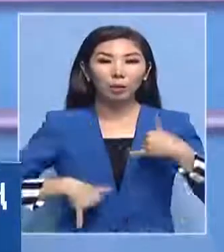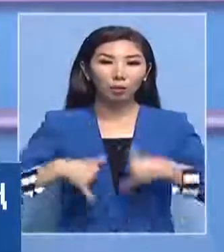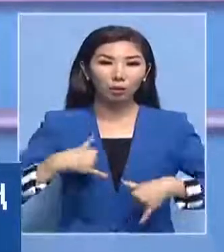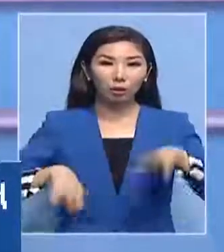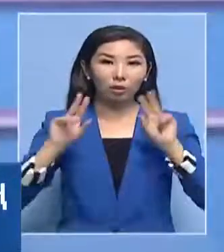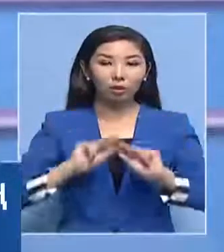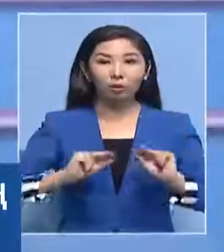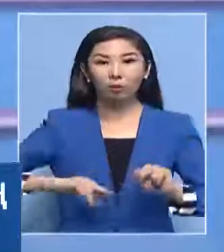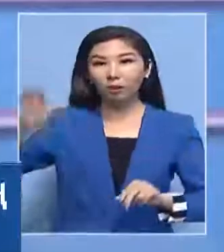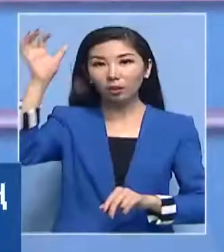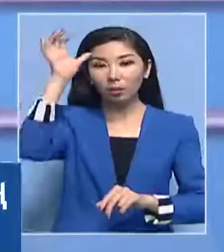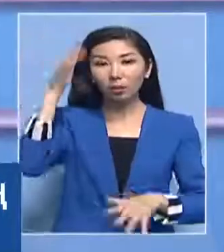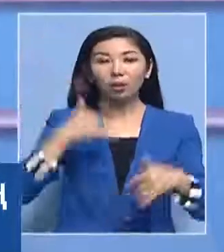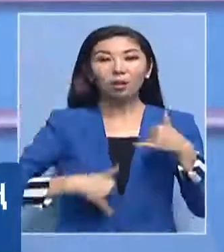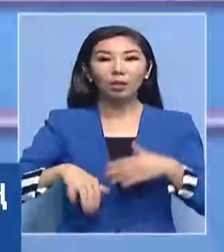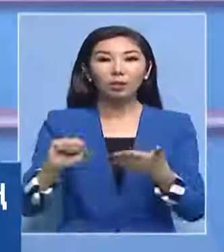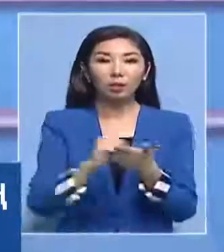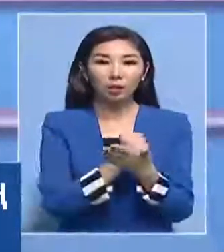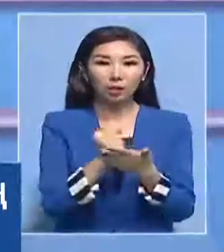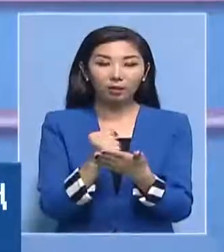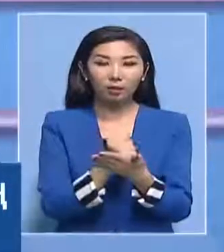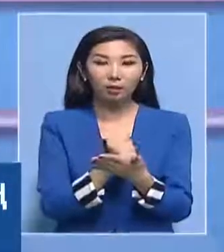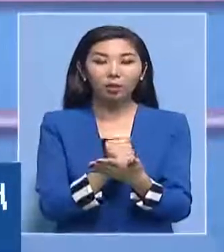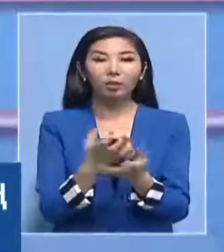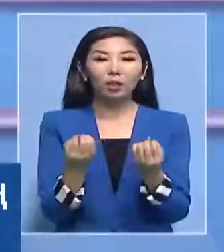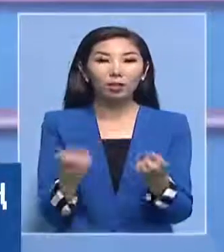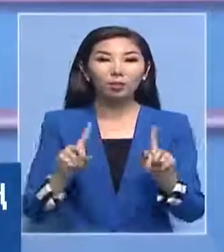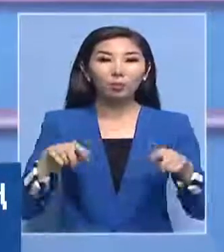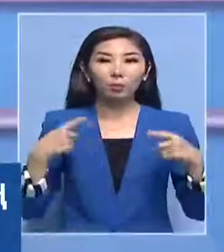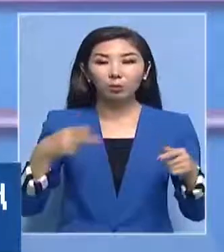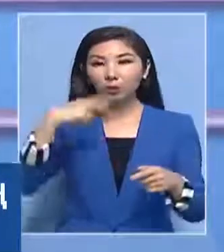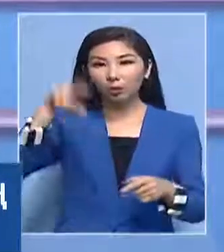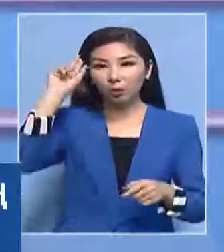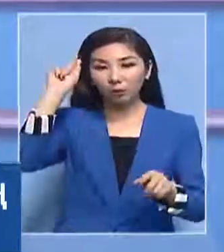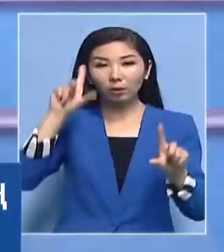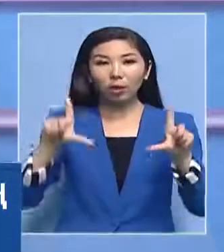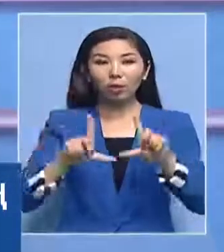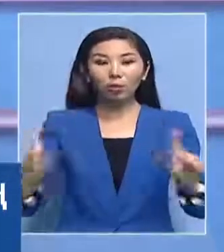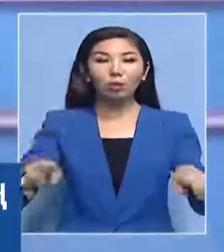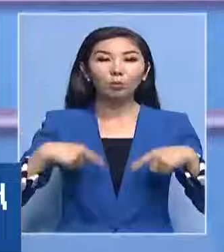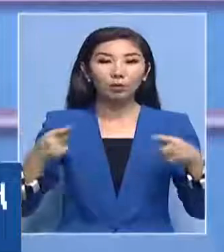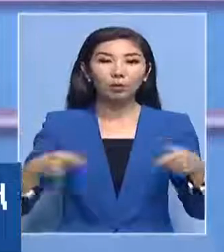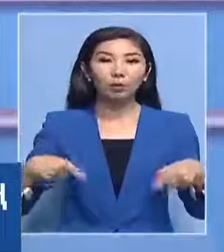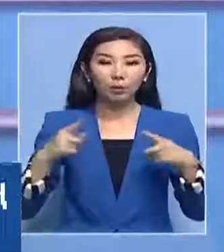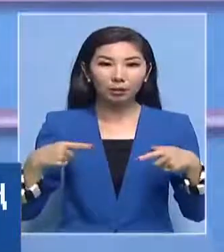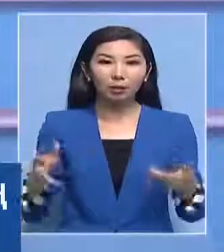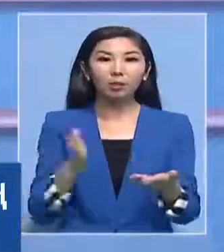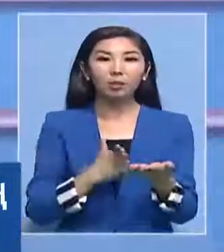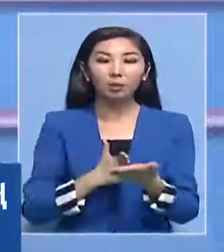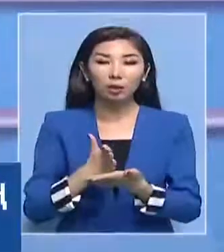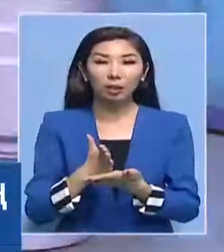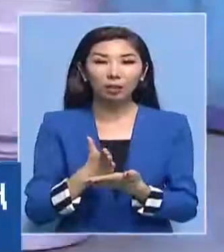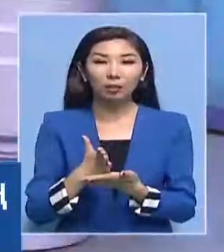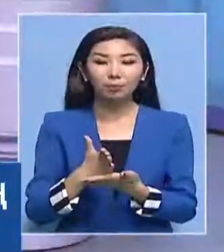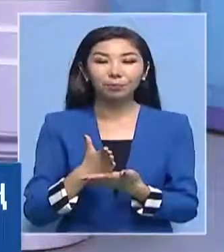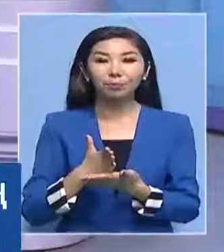педагогтардың, ғылыми педагогикалық кадрлардың, сондай-ақ білім беру мекемелеріндегі өзге де қызметкерлердің